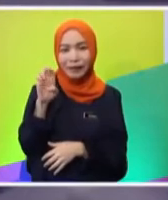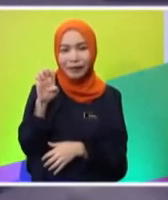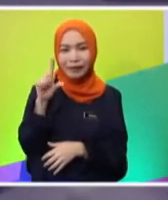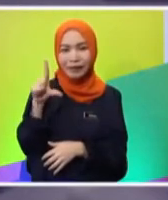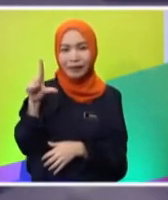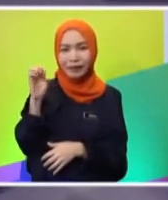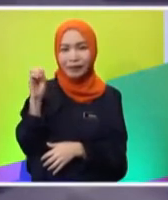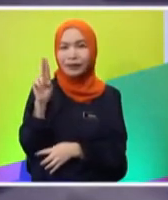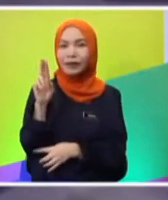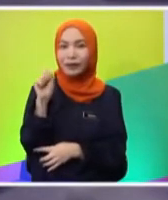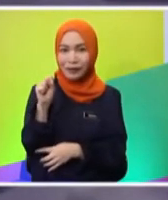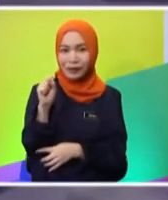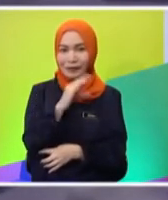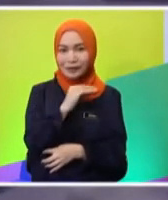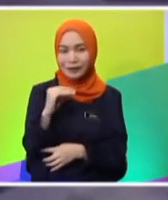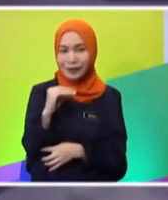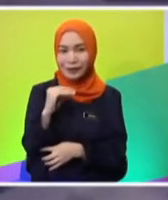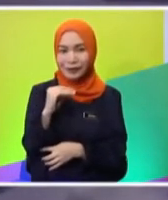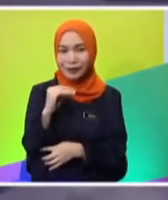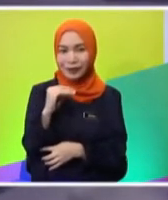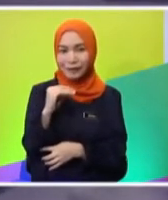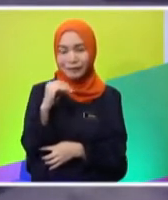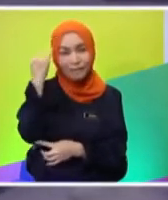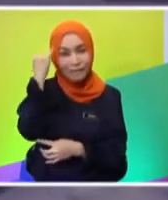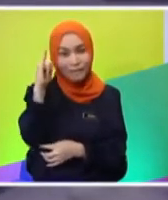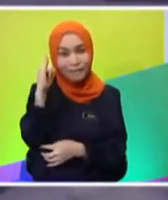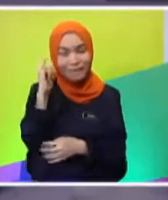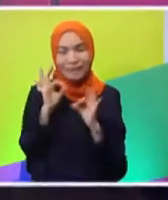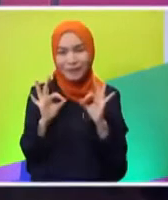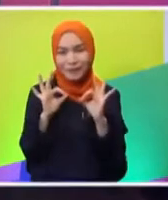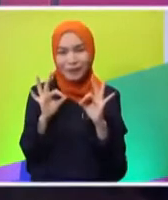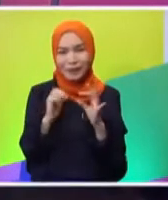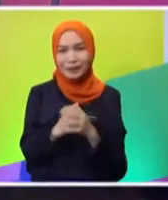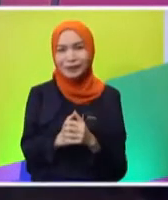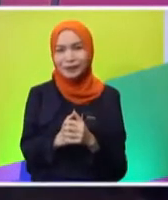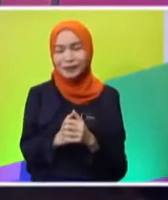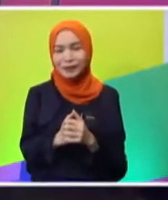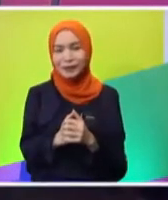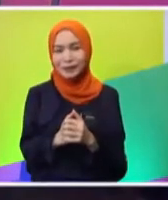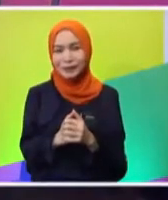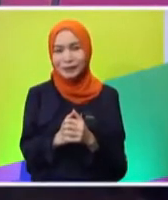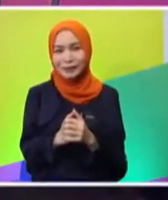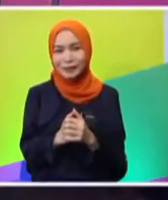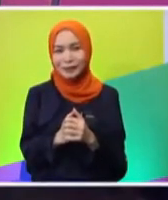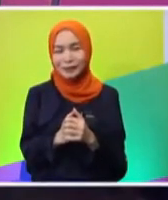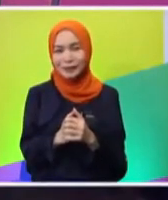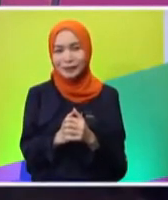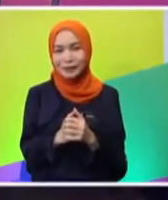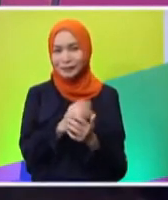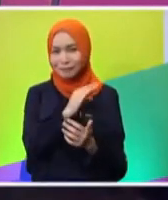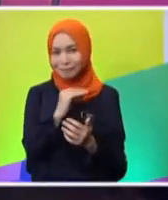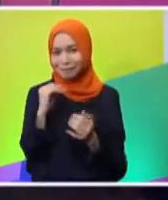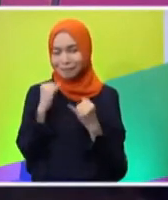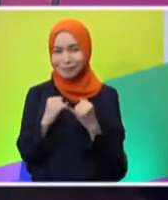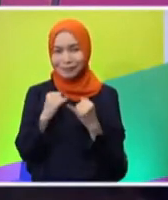kemudian saya enak pilih great idea Woi ada yang bagus 11 tadi dan